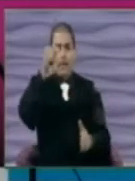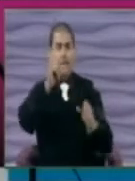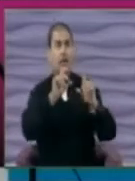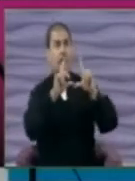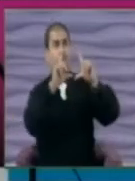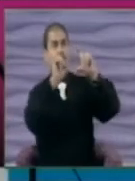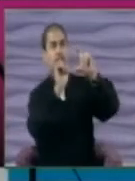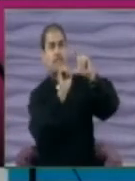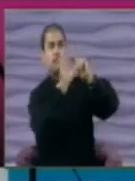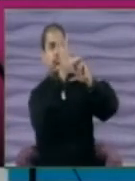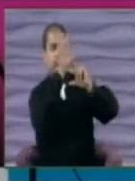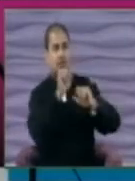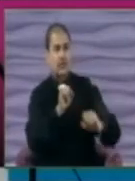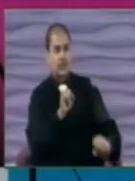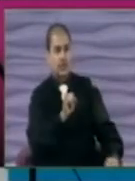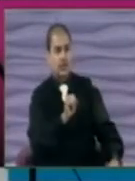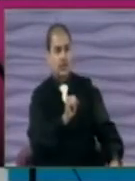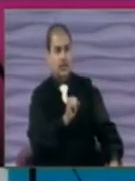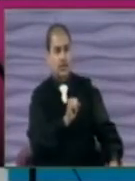الصورة هاي ايضا للمجرة.